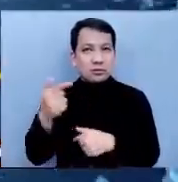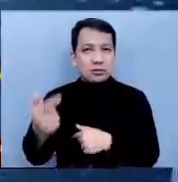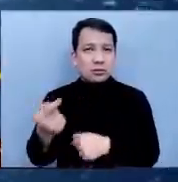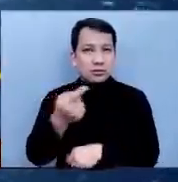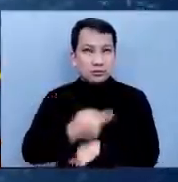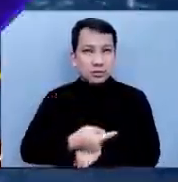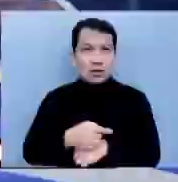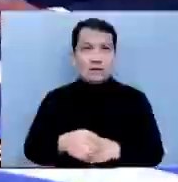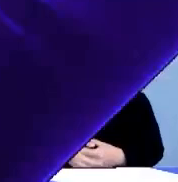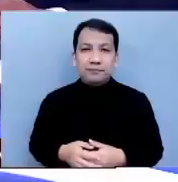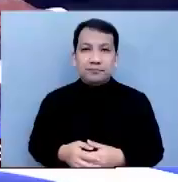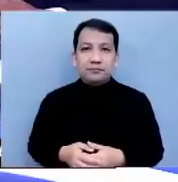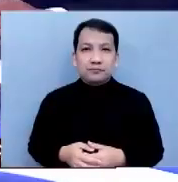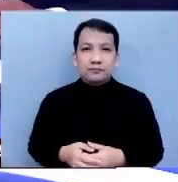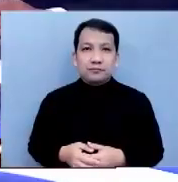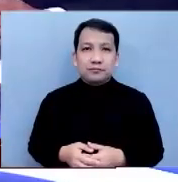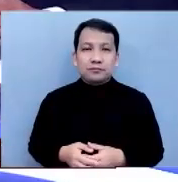araw.